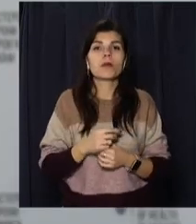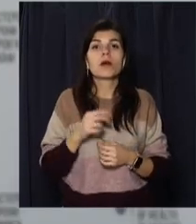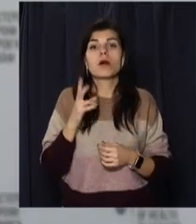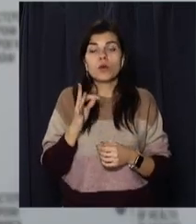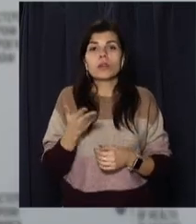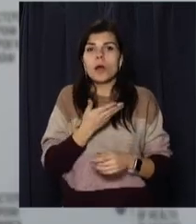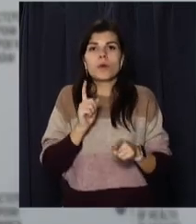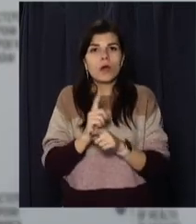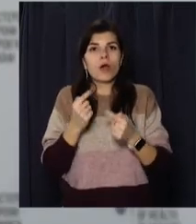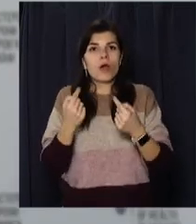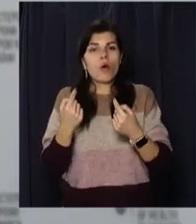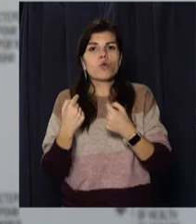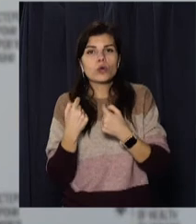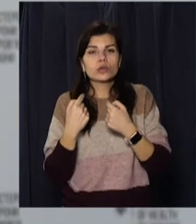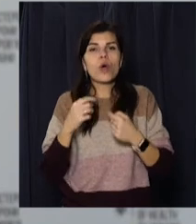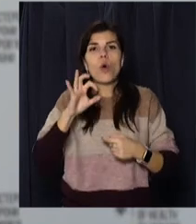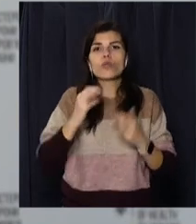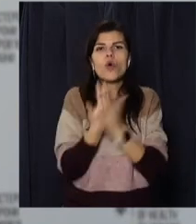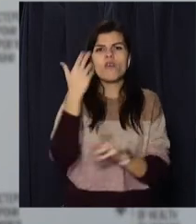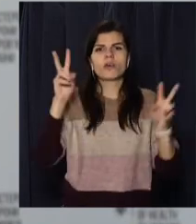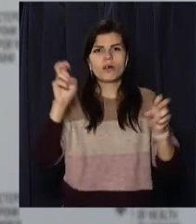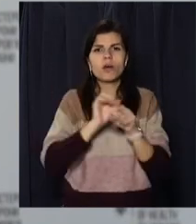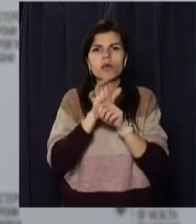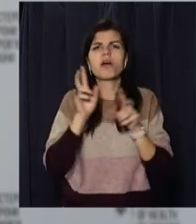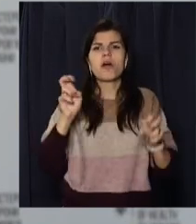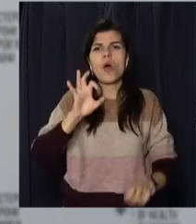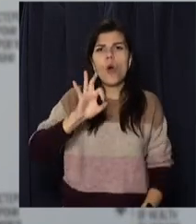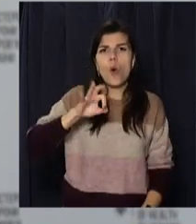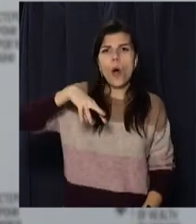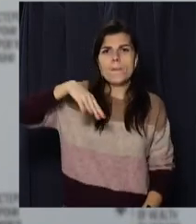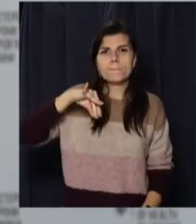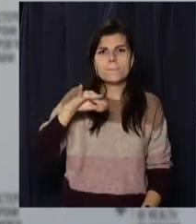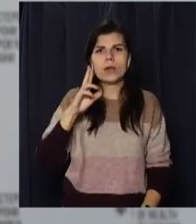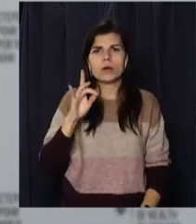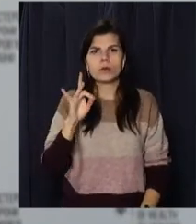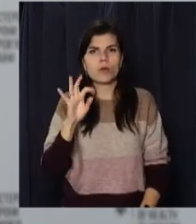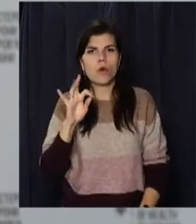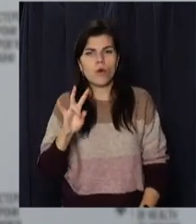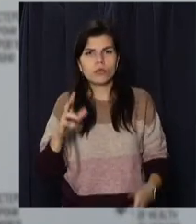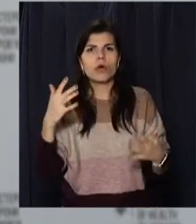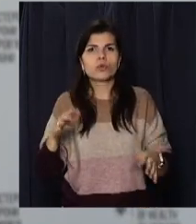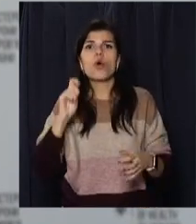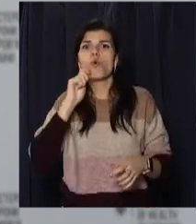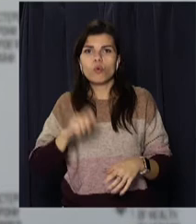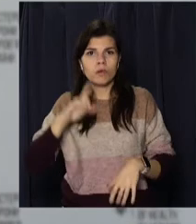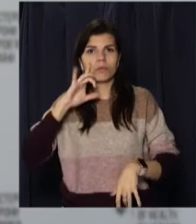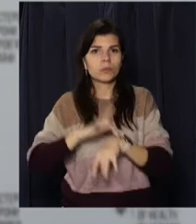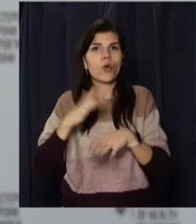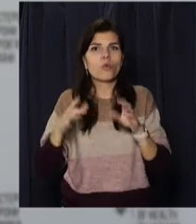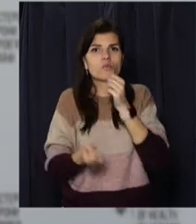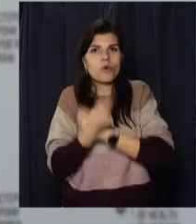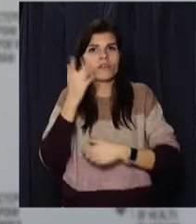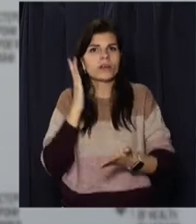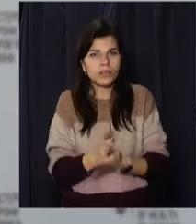нам загрожує і новий варіант Омікрон, який виявлений вже в більш ніж 90 країнах світу, в тому числі і в Україні. А